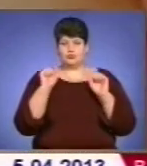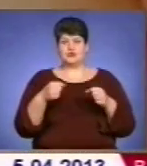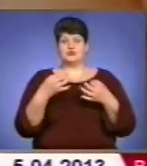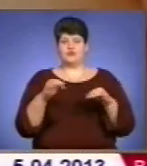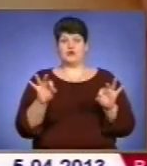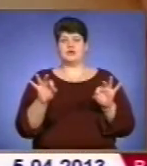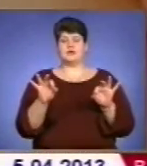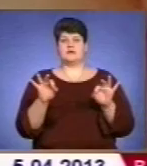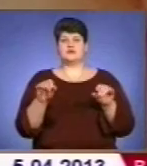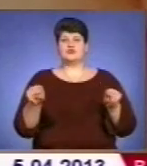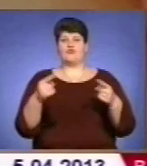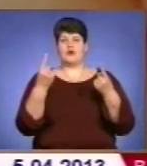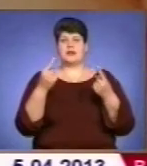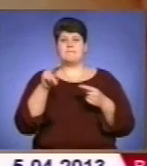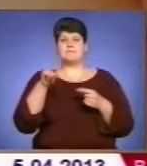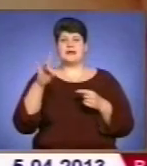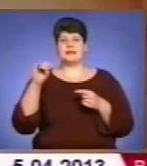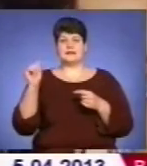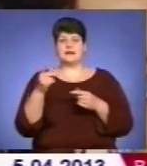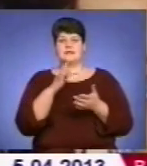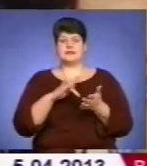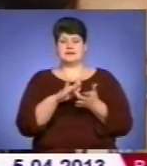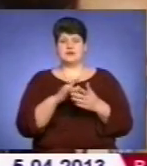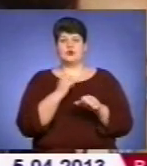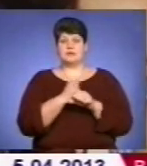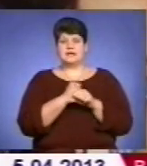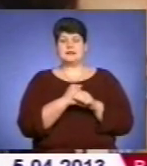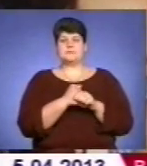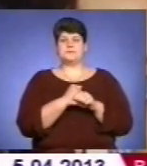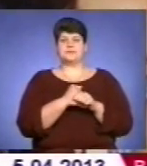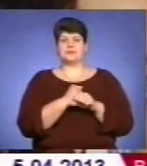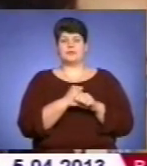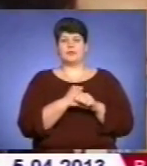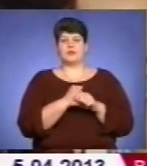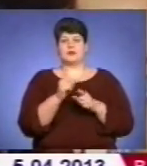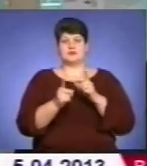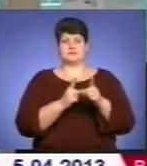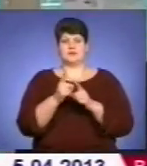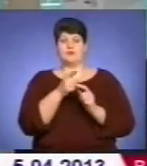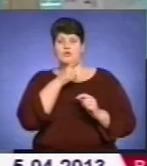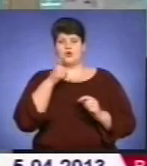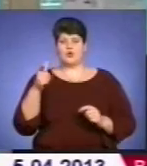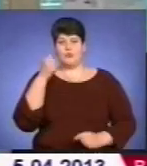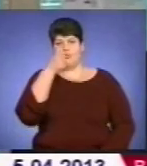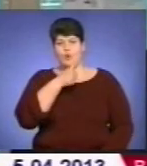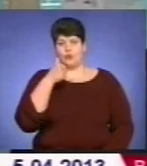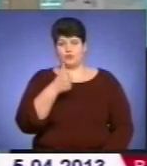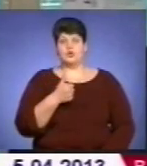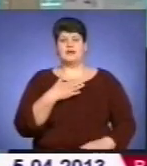другої лікарні перинатальний центр. Здійснити структурні зміни планують протягом року. Наше завдання